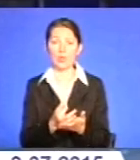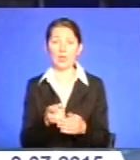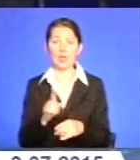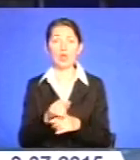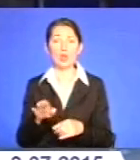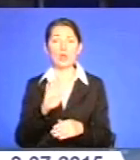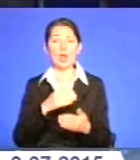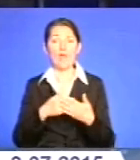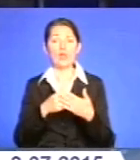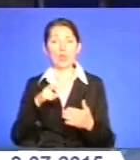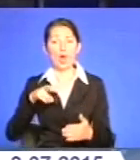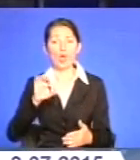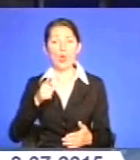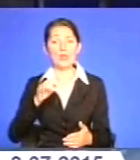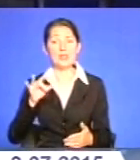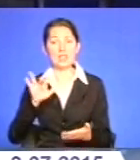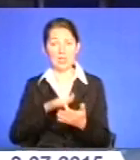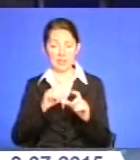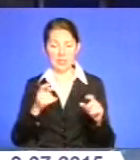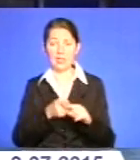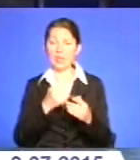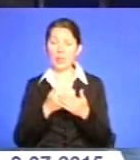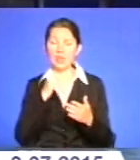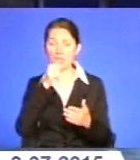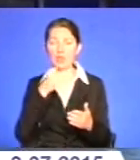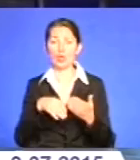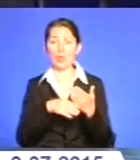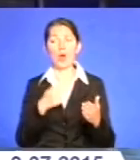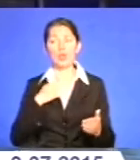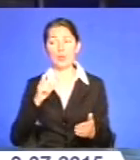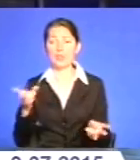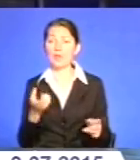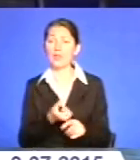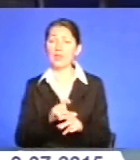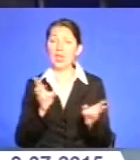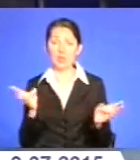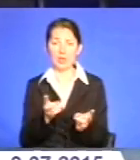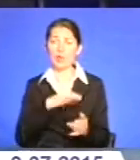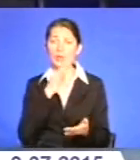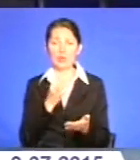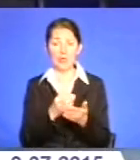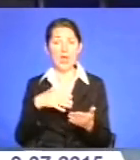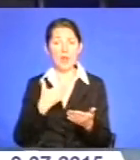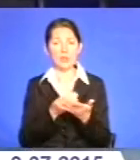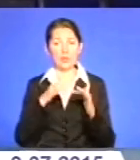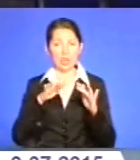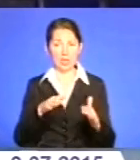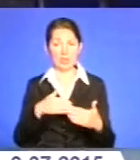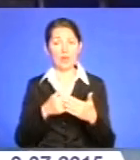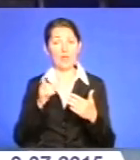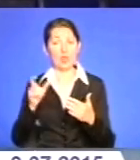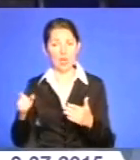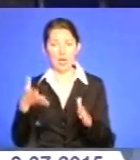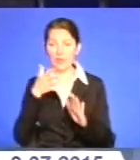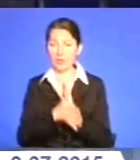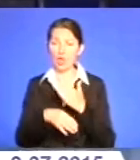Тернопільські волонтери логістичного центру, які майже рік допомагають бійцям найнеобхіднішим, прозвітували про свою діяльність. Волонтери витратили на